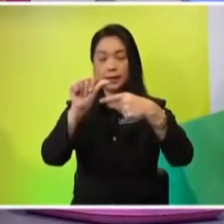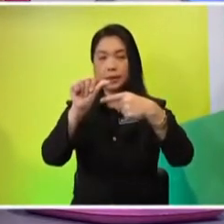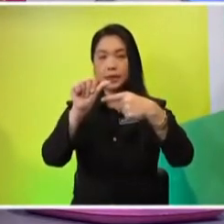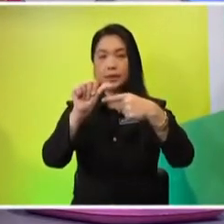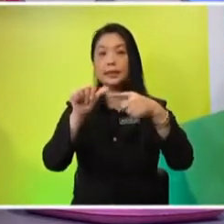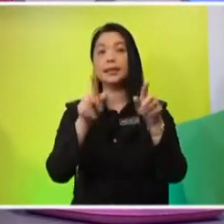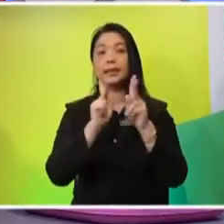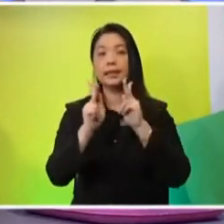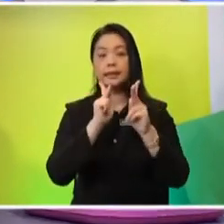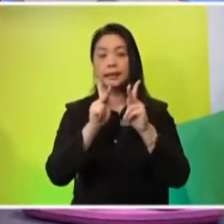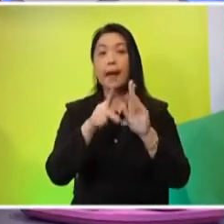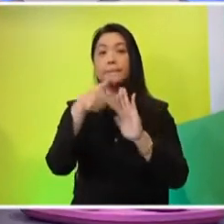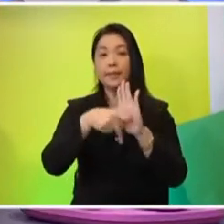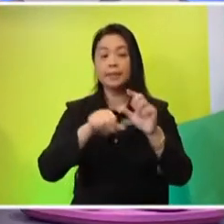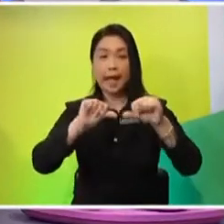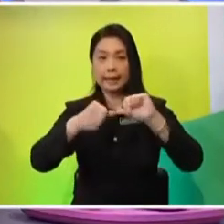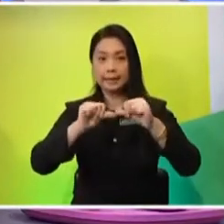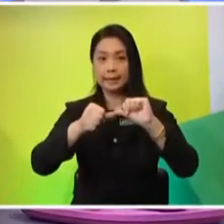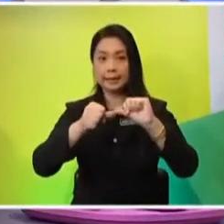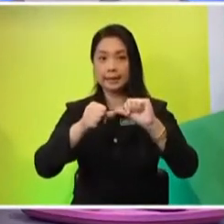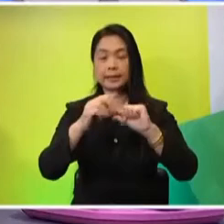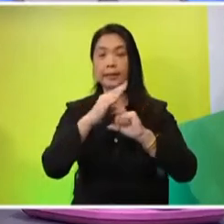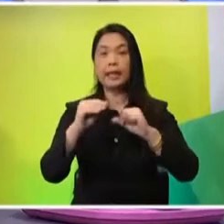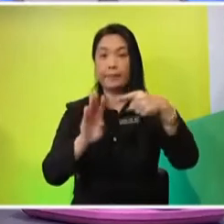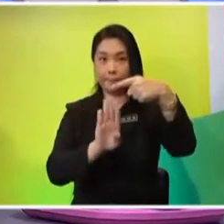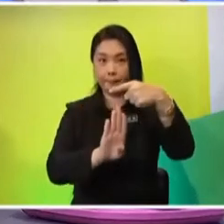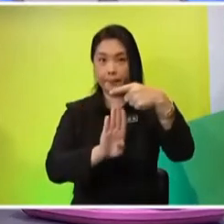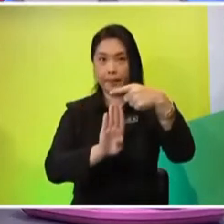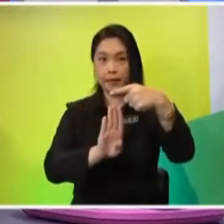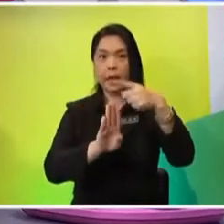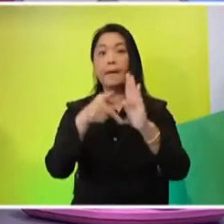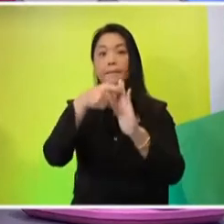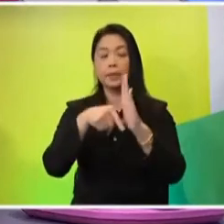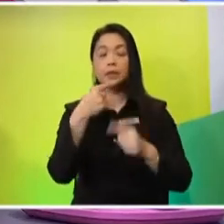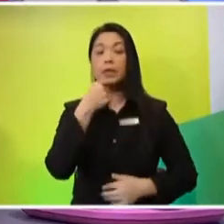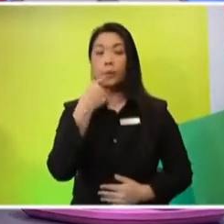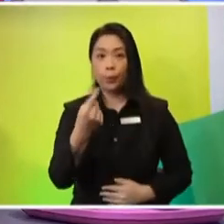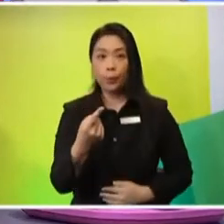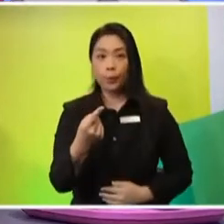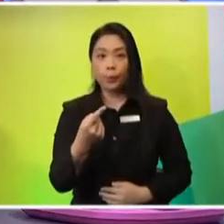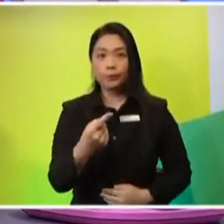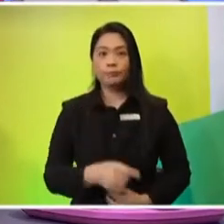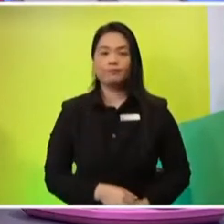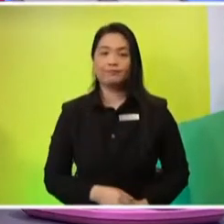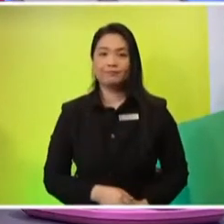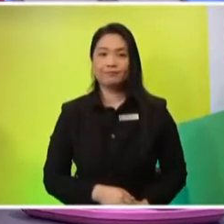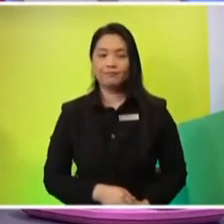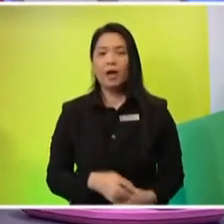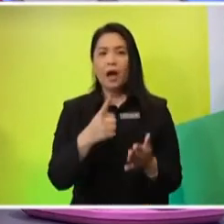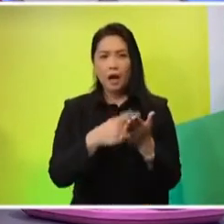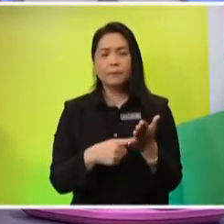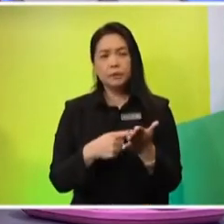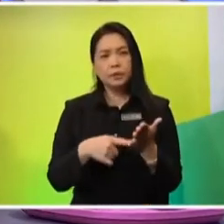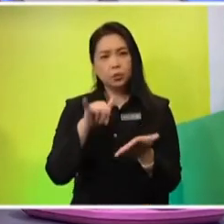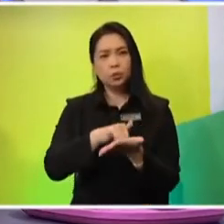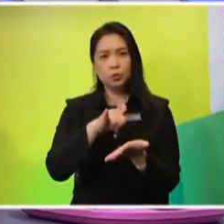katakan sebagai pengangka. Dan B pula ialah penyebut. Okey. Apa dia tu